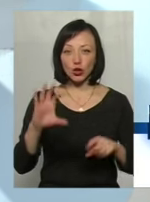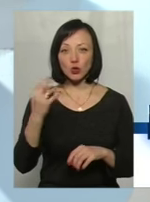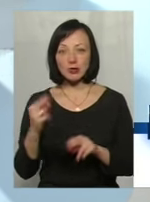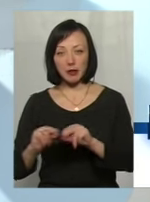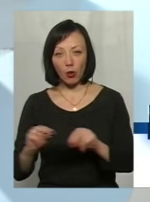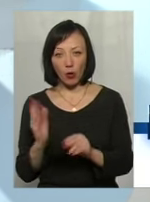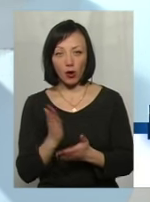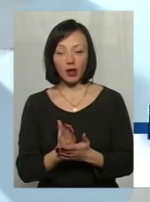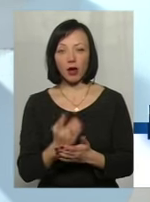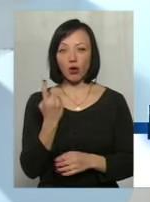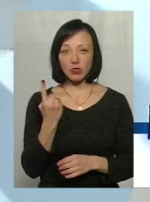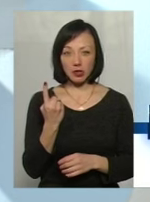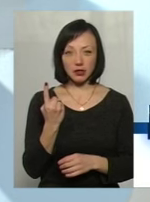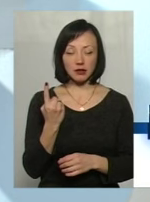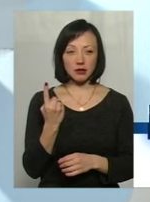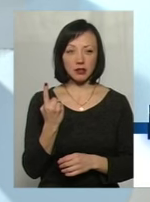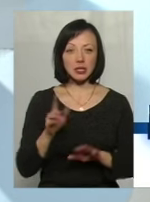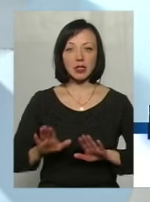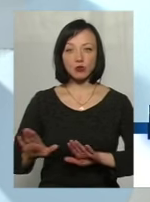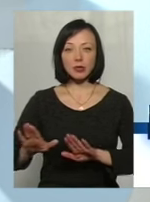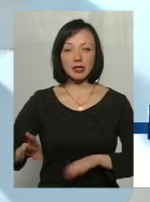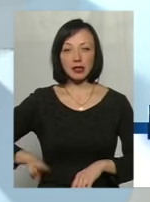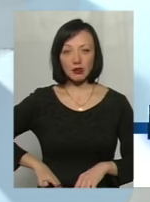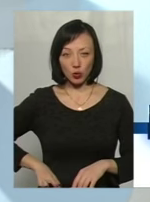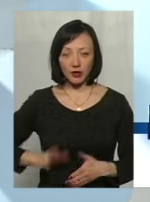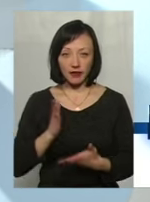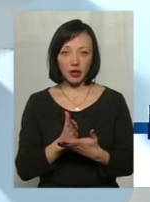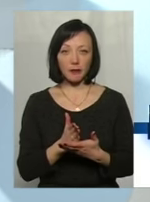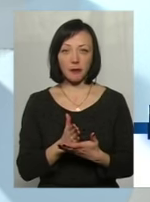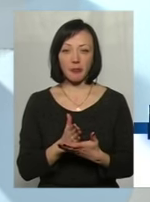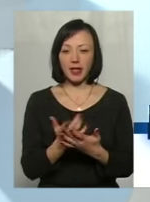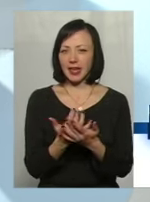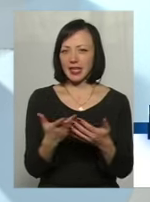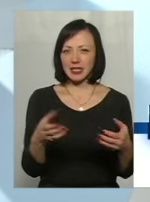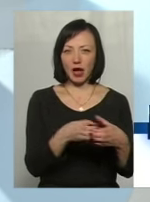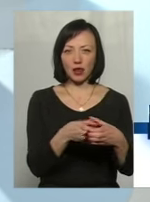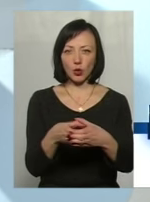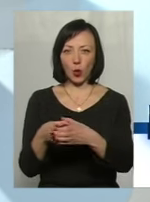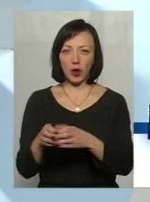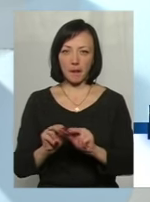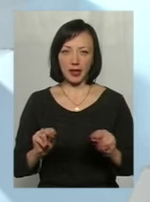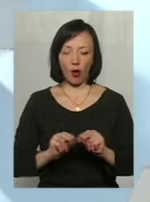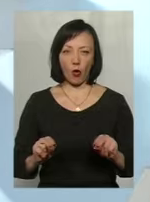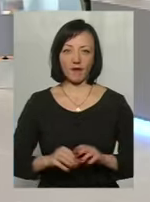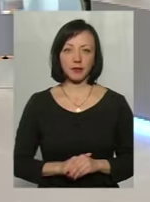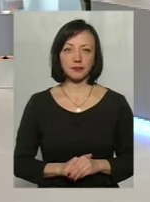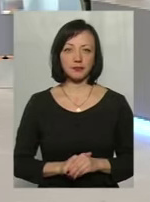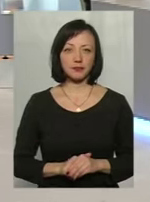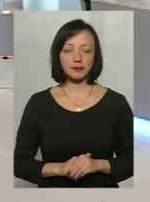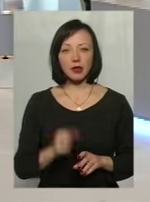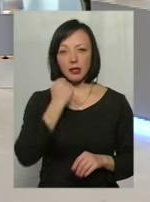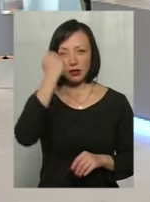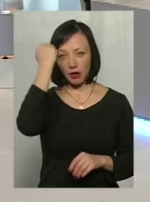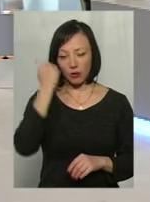є один із заступників директорів, тобто ну, абсолютно різні категорії педагогів. Дякую.